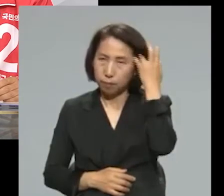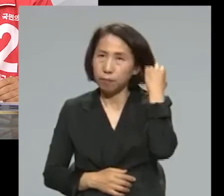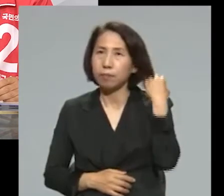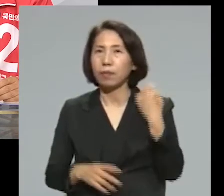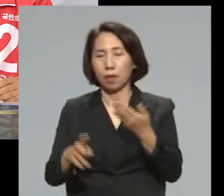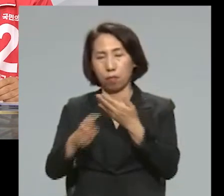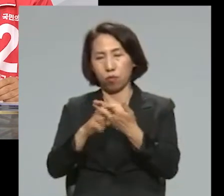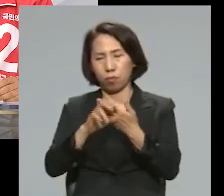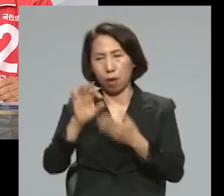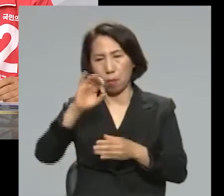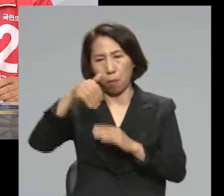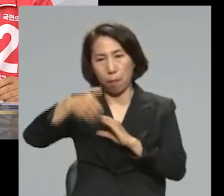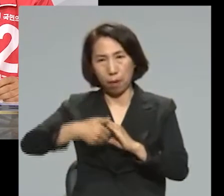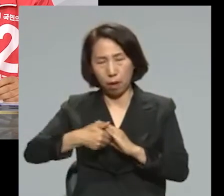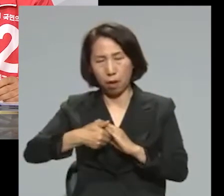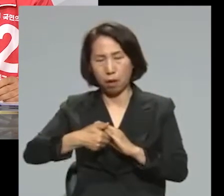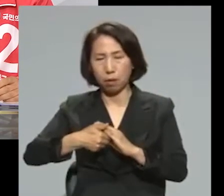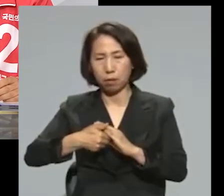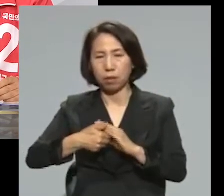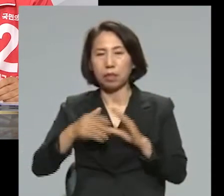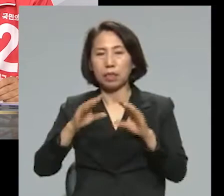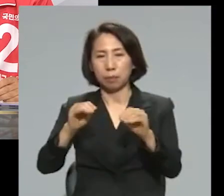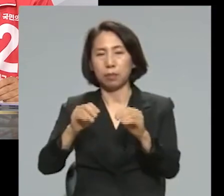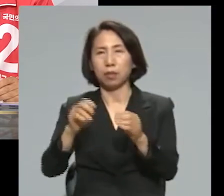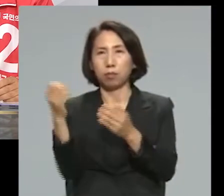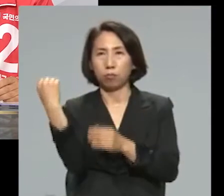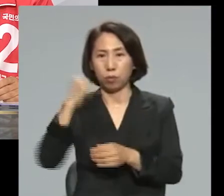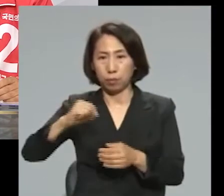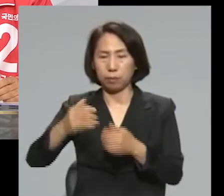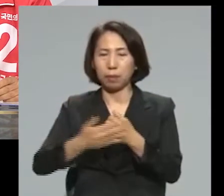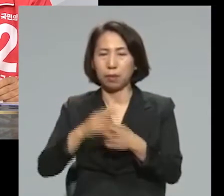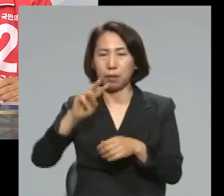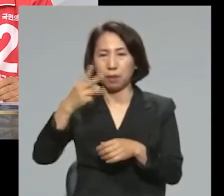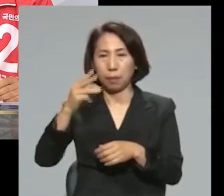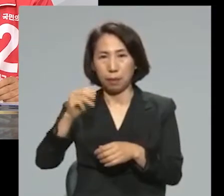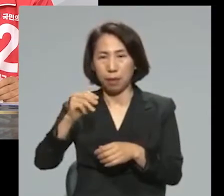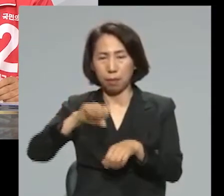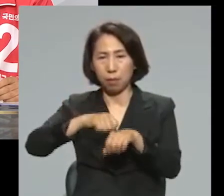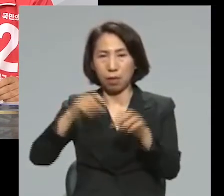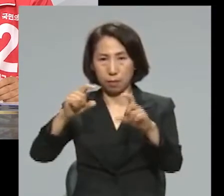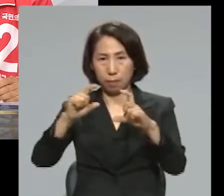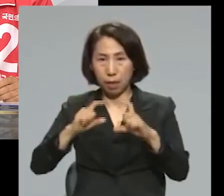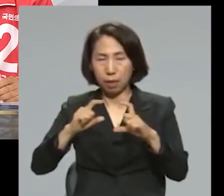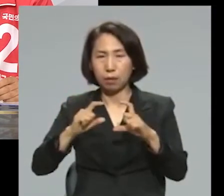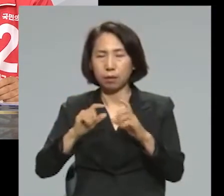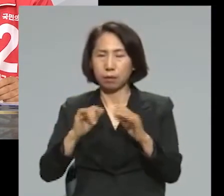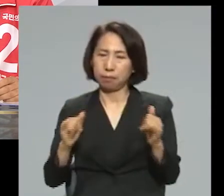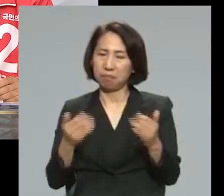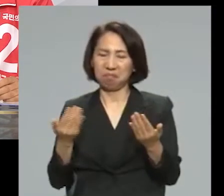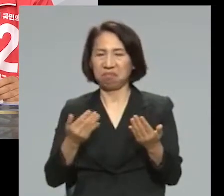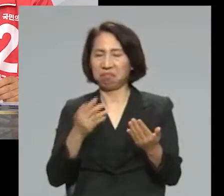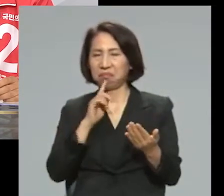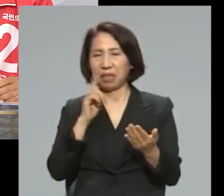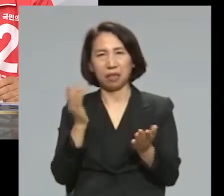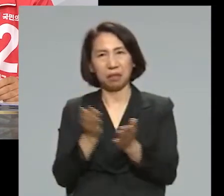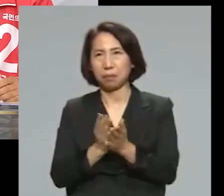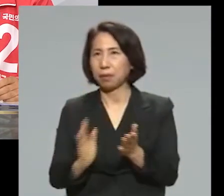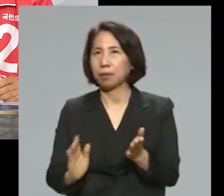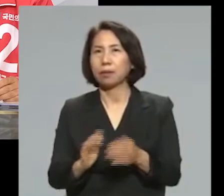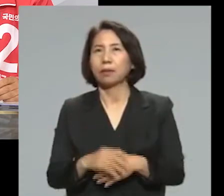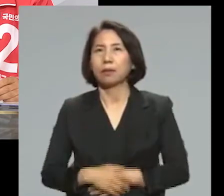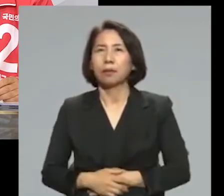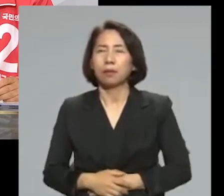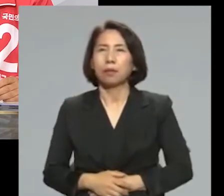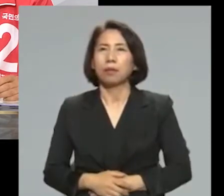부정청탁 및 금품 수수 금지에 관한 법률 위반의 제명으로 300만 원의 벌금형을 받은 전과 있는 분이 일할 자리는 아니라고 생각을 합니다.